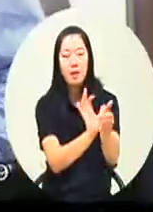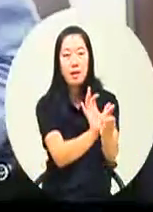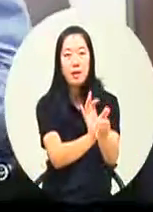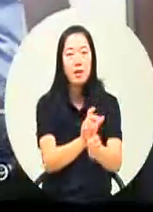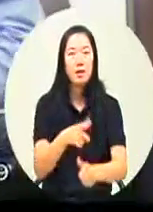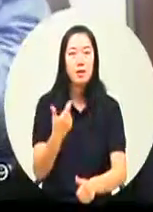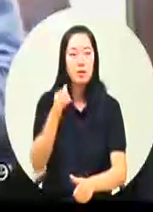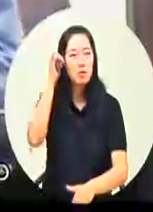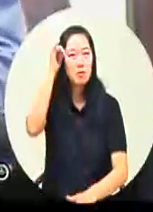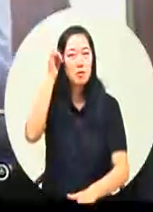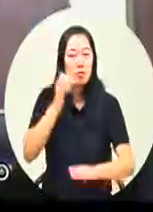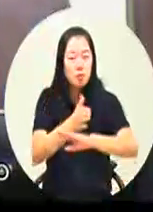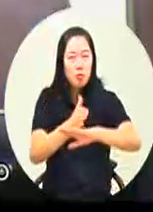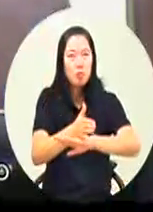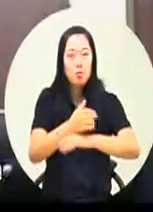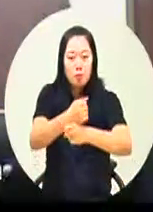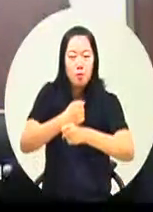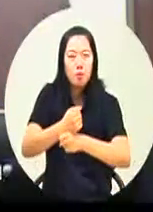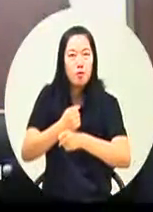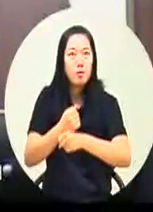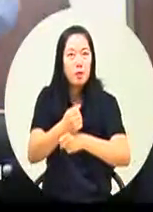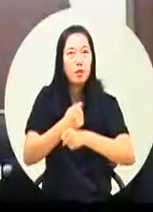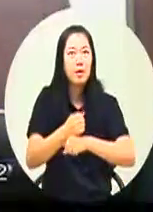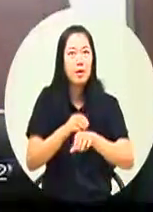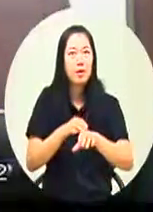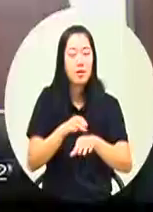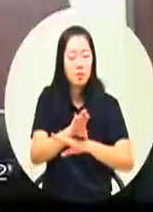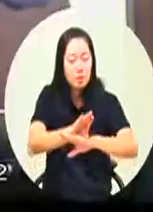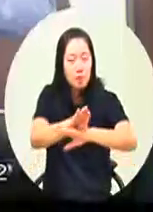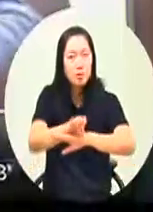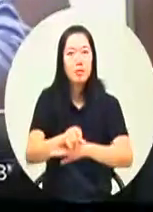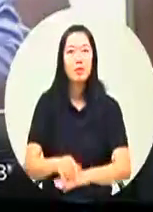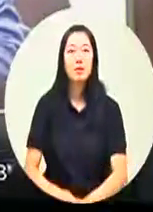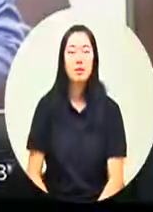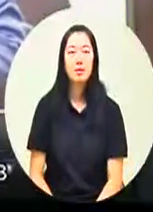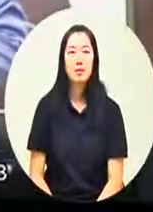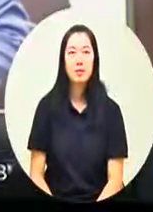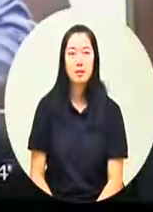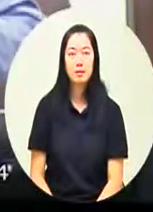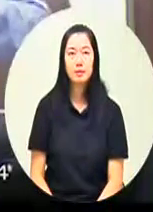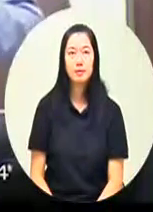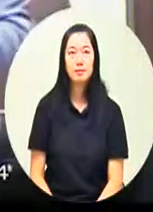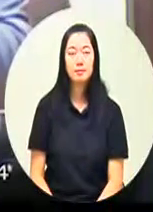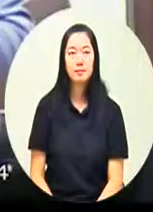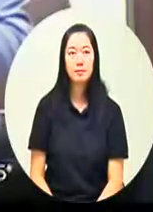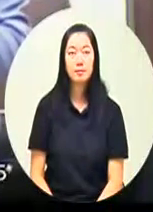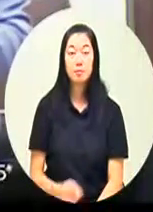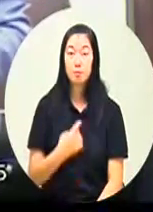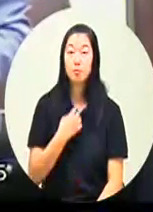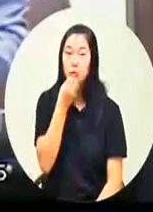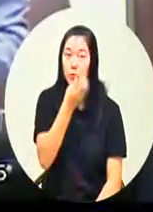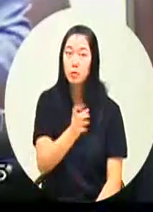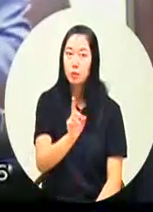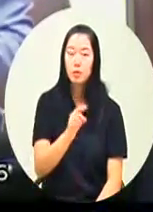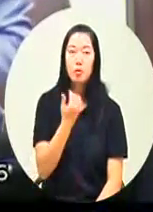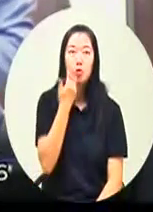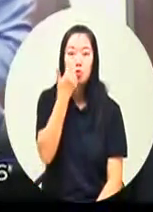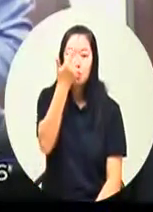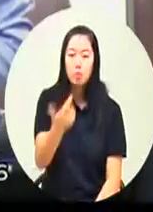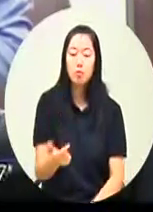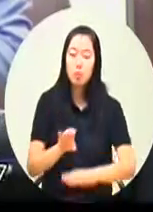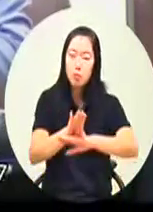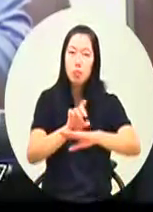牛车、马车，我们的交通规定到这里了。那我讲的是说，如果是慢车的定义